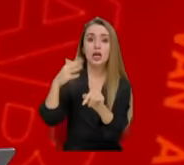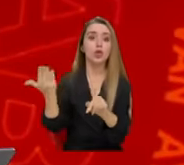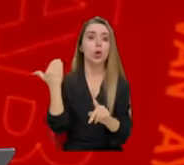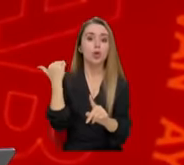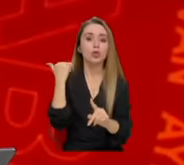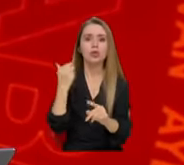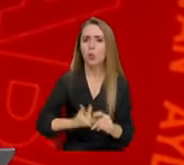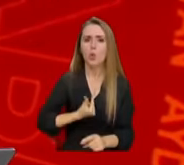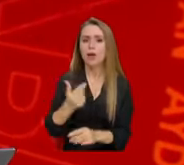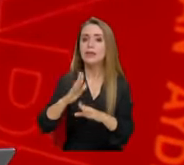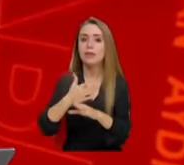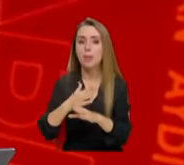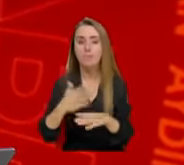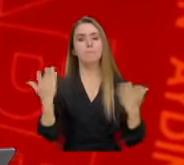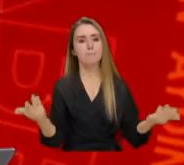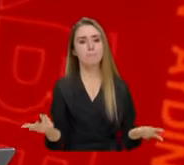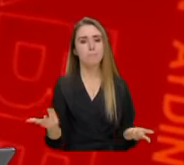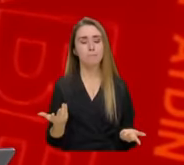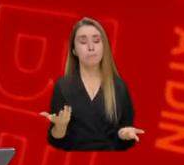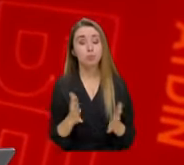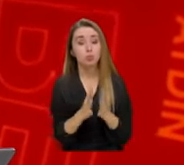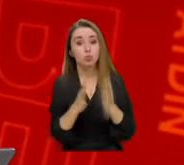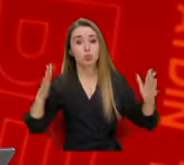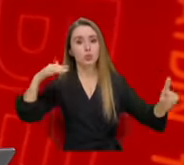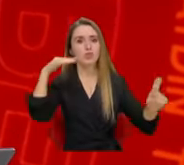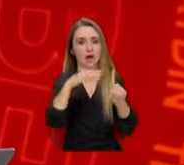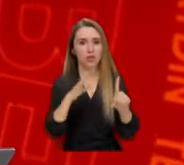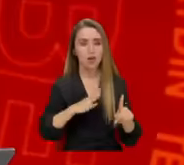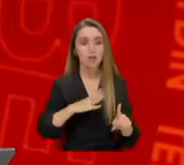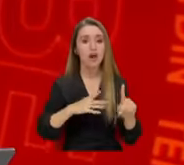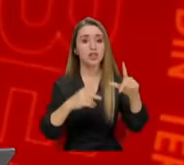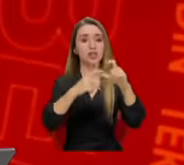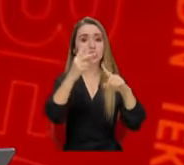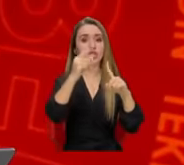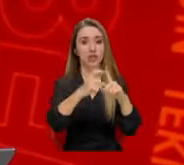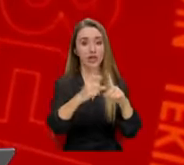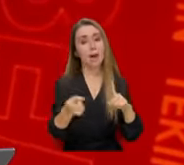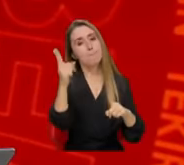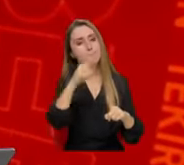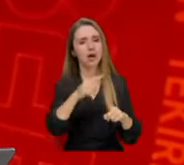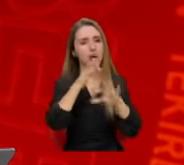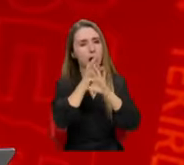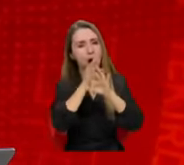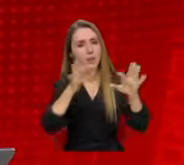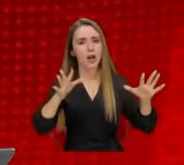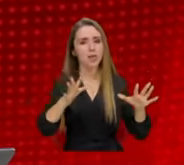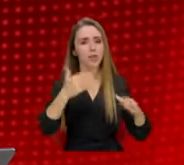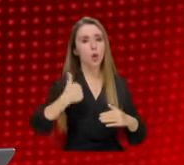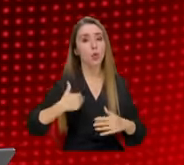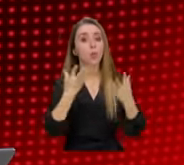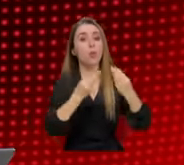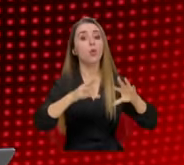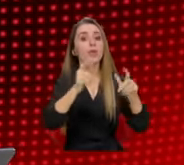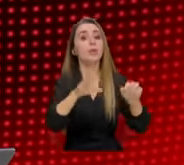öncesinde neden uyardı? Kaldı ki böylesine büyük bir saldırıyı IŞİD'in başka istihbarat kurumları olmadan